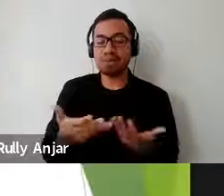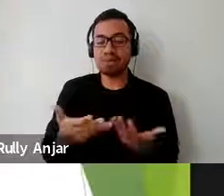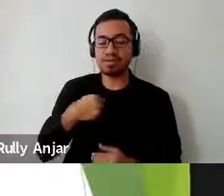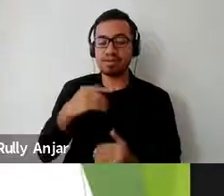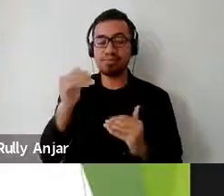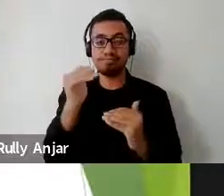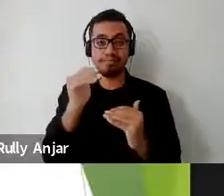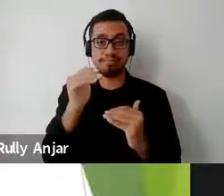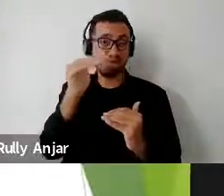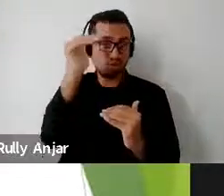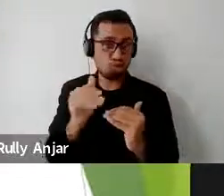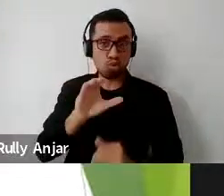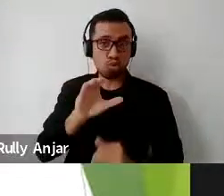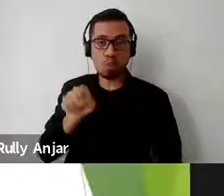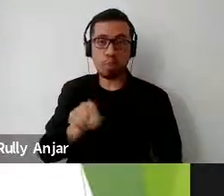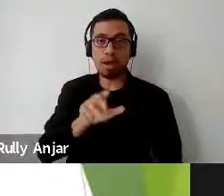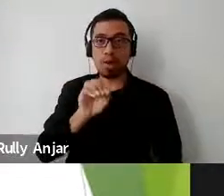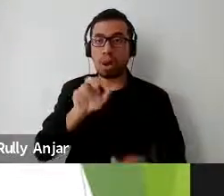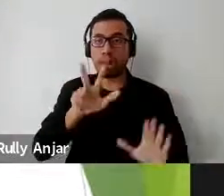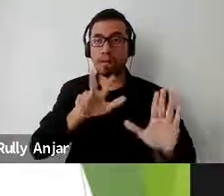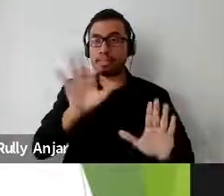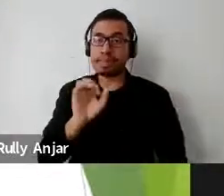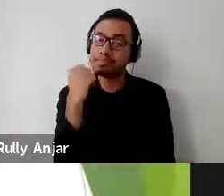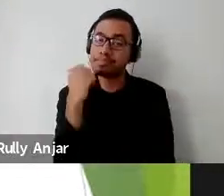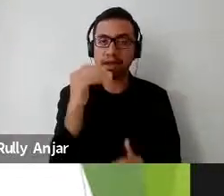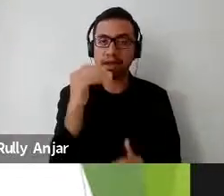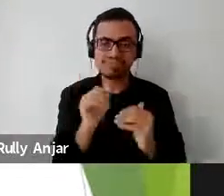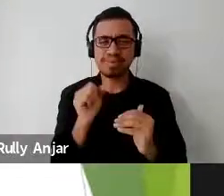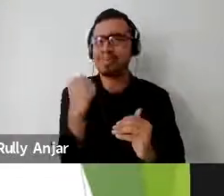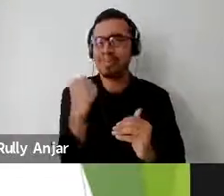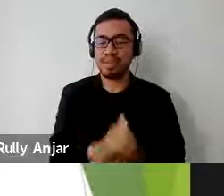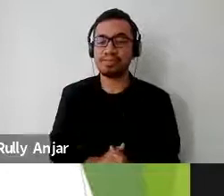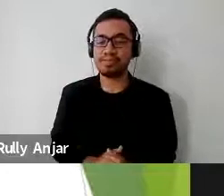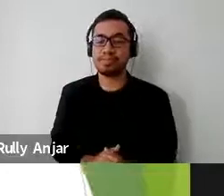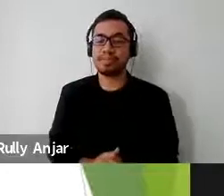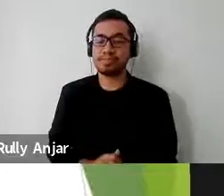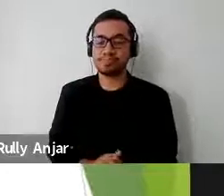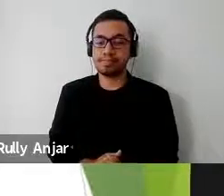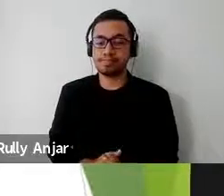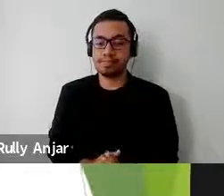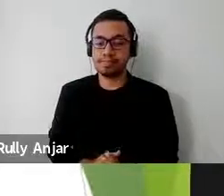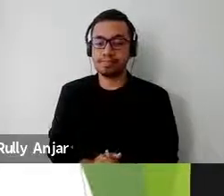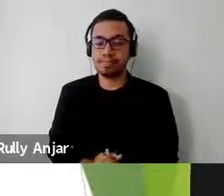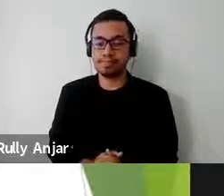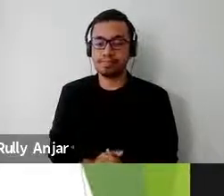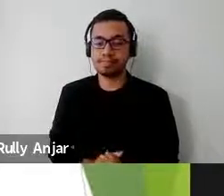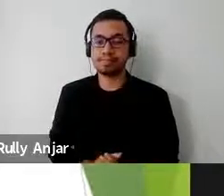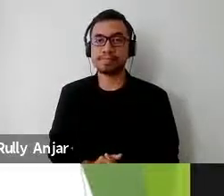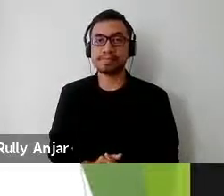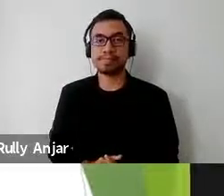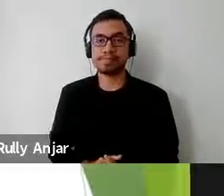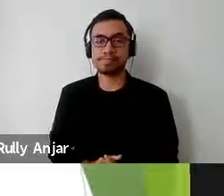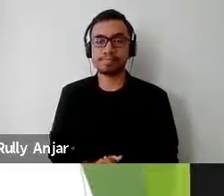akan menjadi persoalan yang utama. Di satu sisi, kita melihat bahwa sampai dengan saat ini,